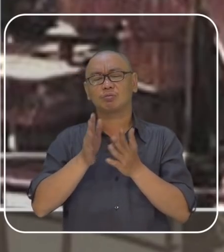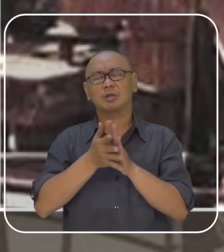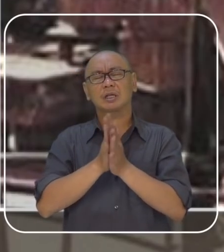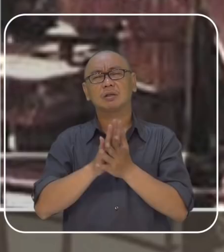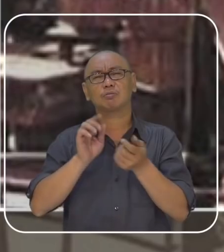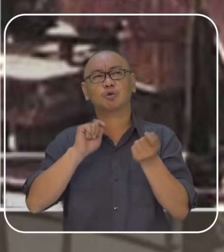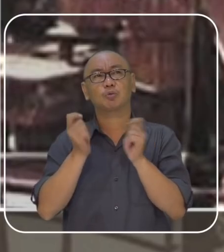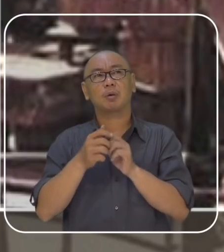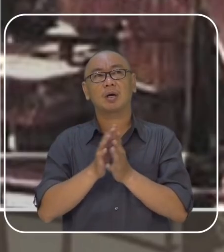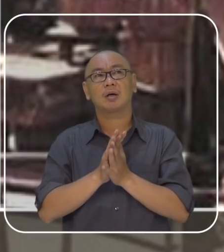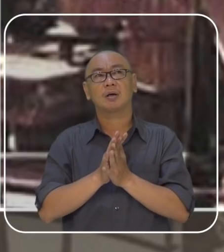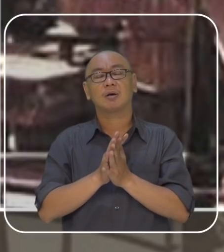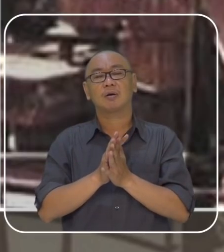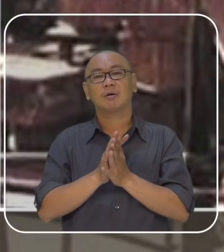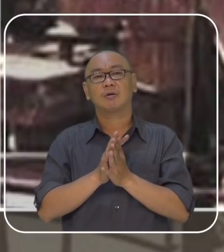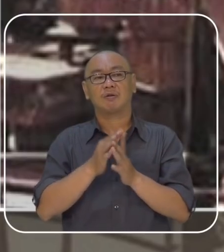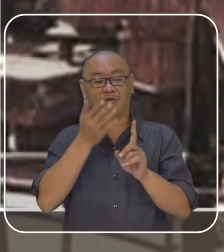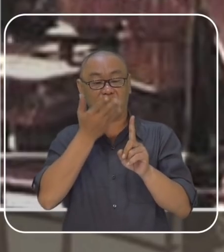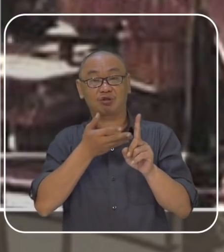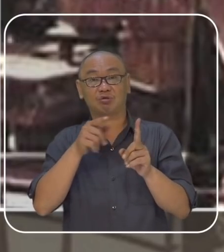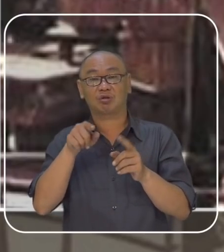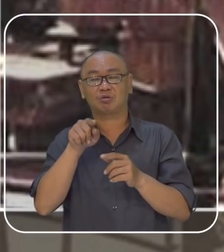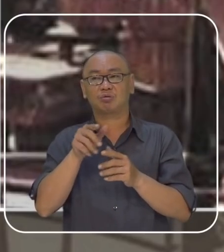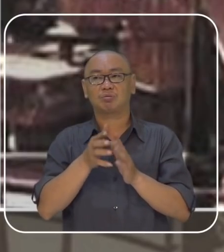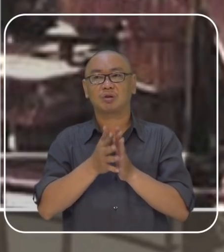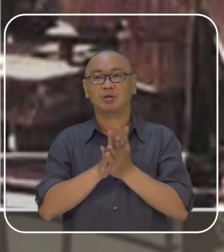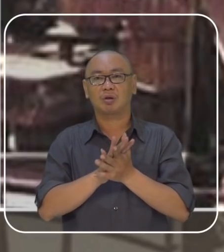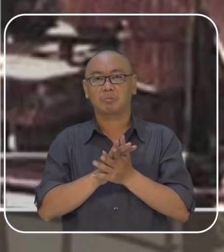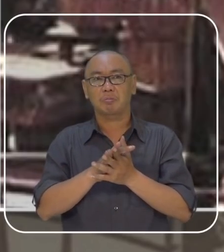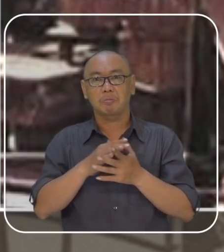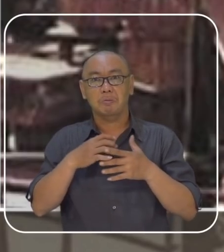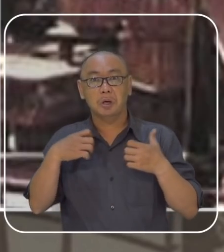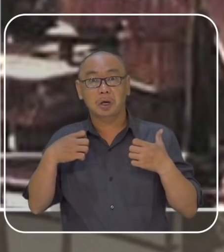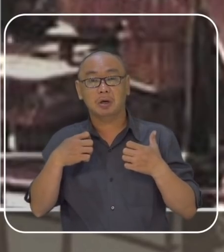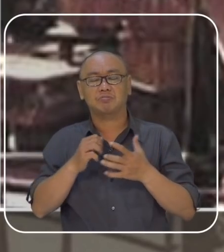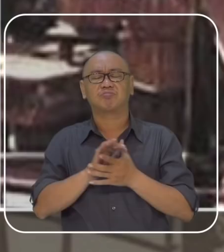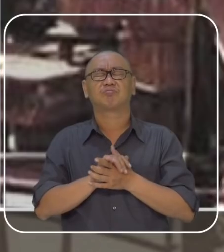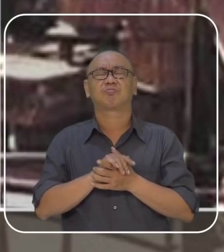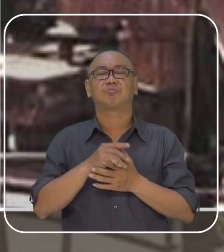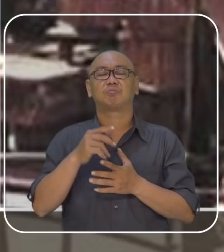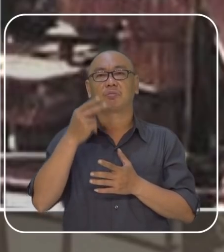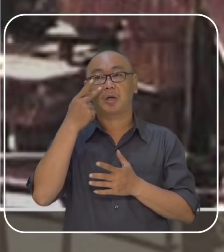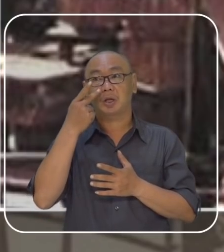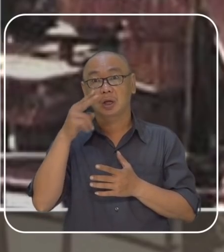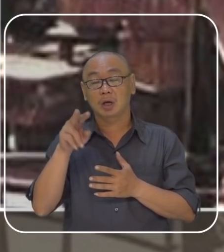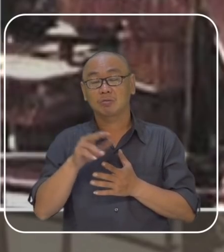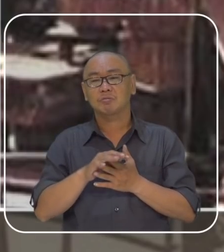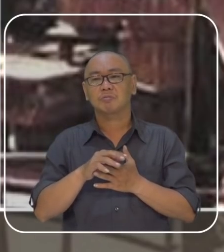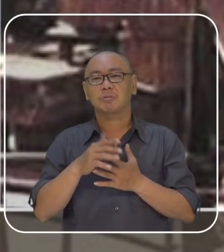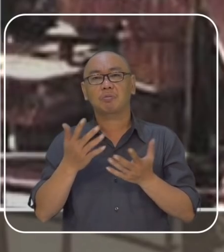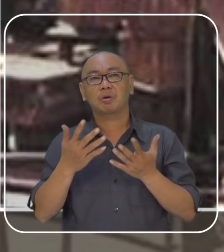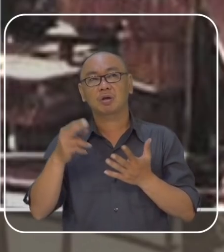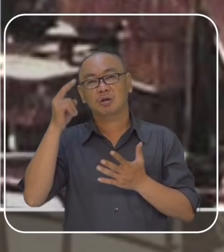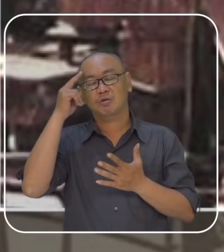Ya, figur itu menjadi figur yang garang begitu ya. Saudara perhatikan bagaimana Tuhan